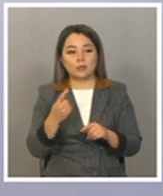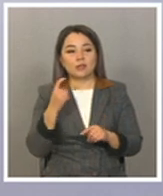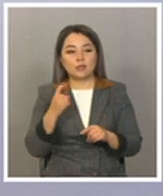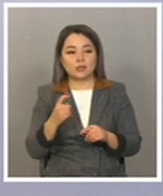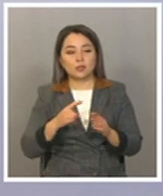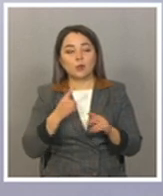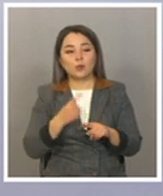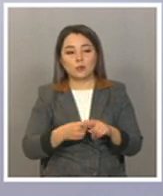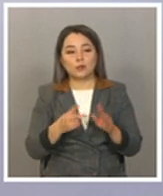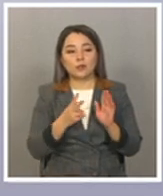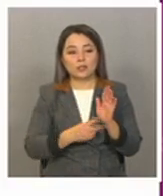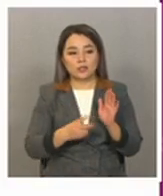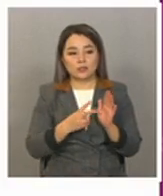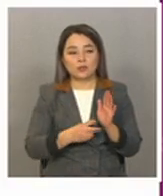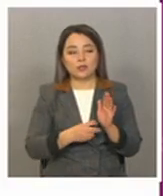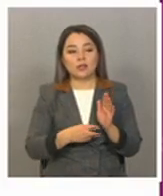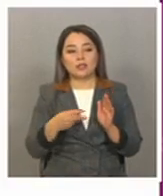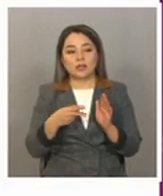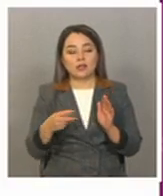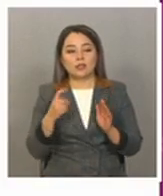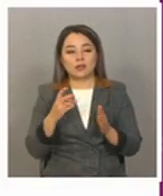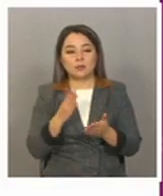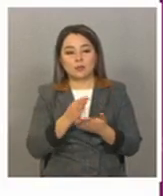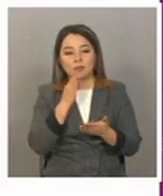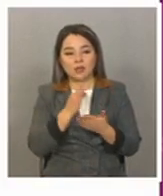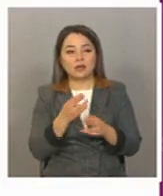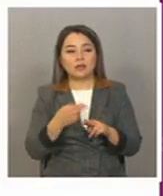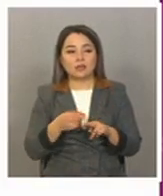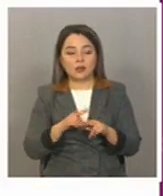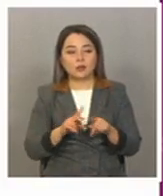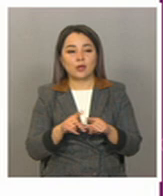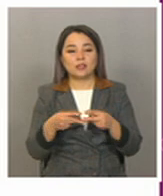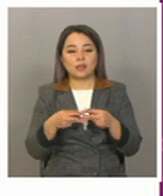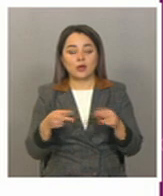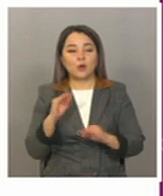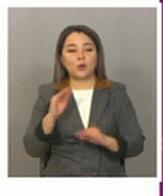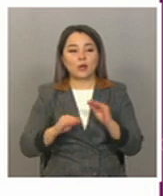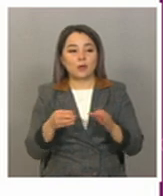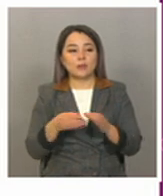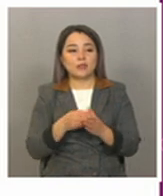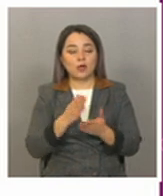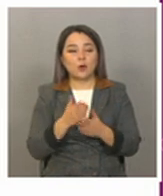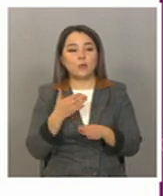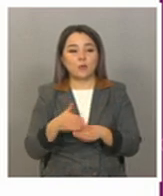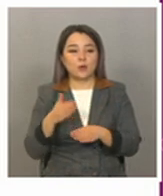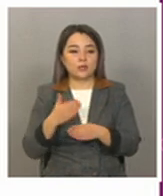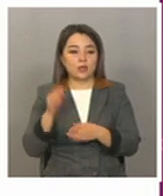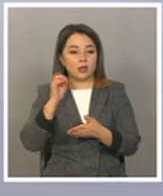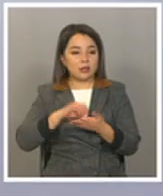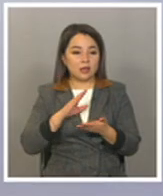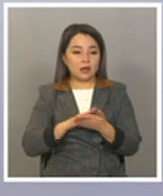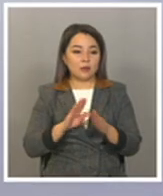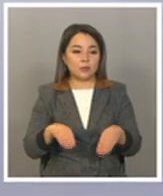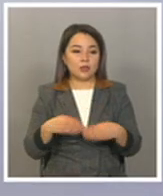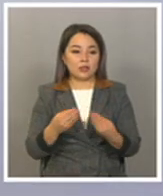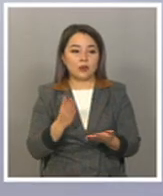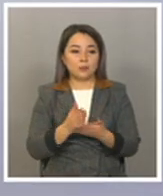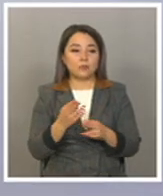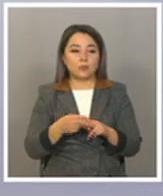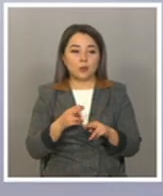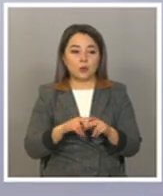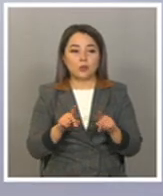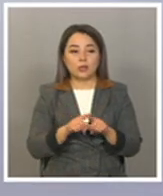5-тен 1 x-ті береді. Әрі қарай байқасаңыздар, теңдеудің құрамында бөлшектен тұратын коэффициенттер берілген. Біз ол